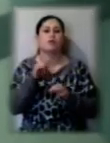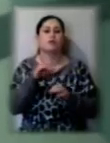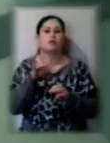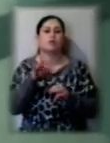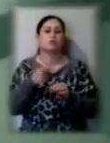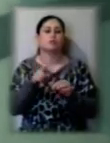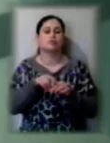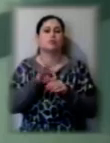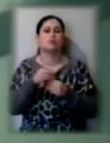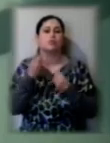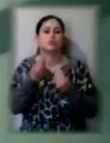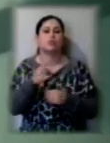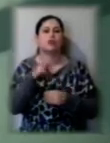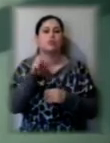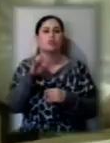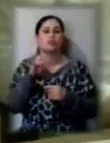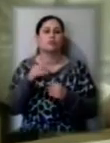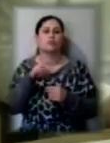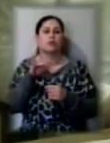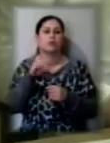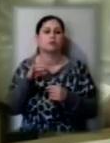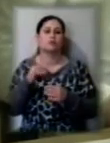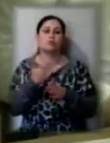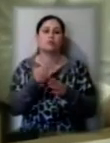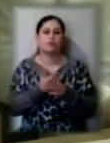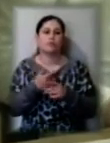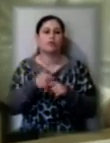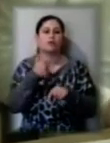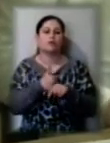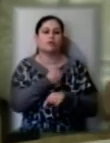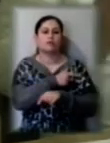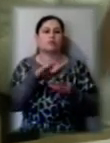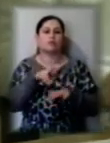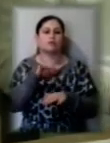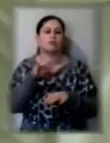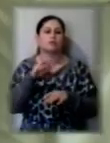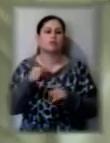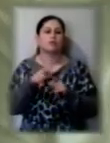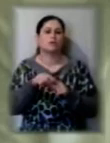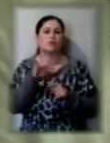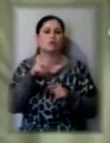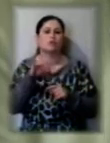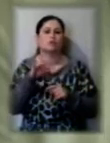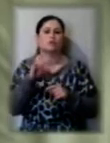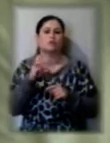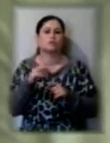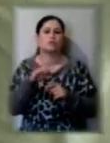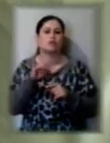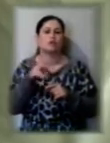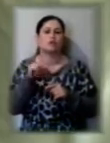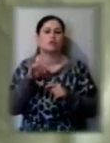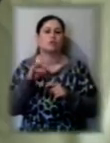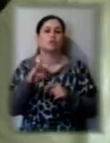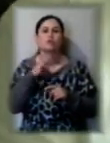надається амбулаторна паліативна допомога. Головний лікар міської клінічної лікарні імені Лучанського Володимир Ларіонов говорить,